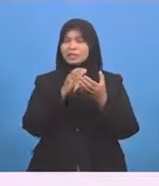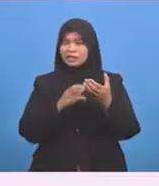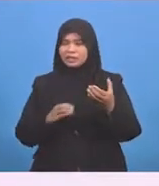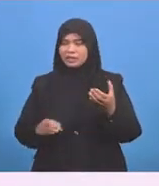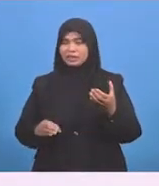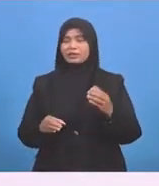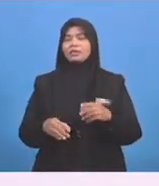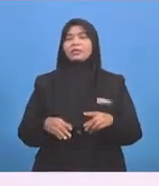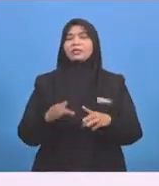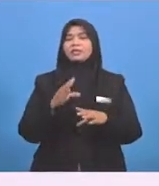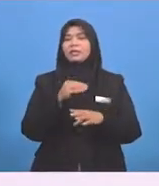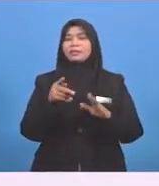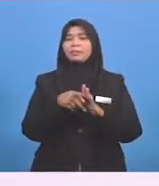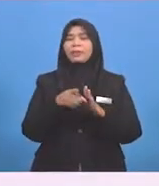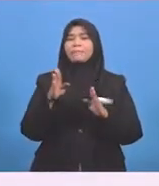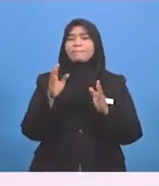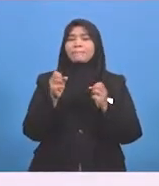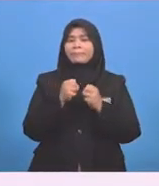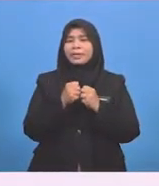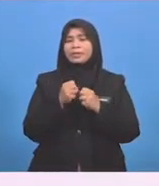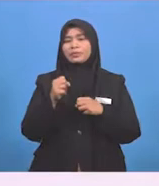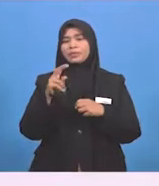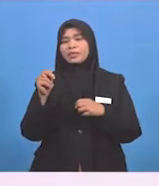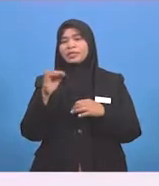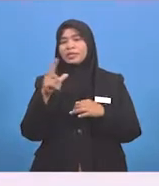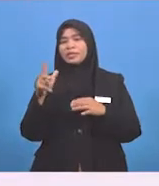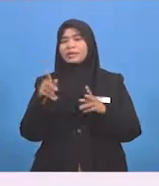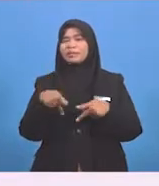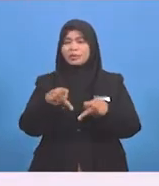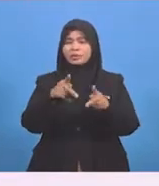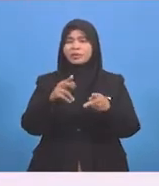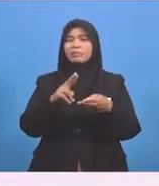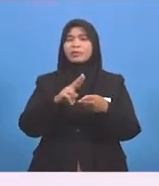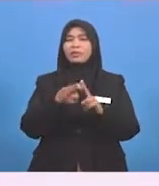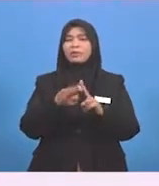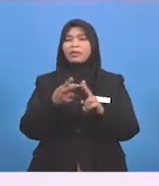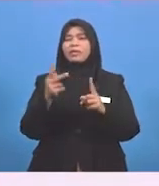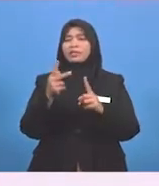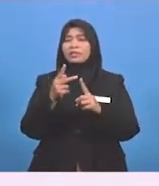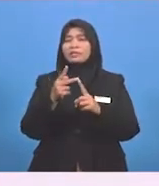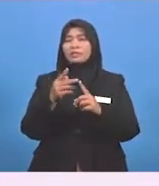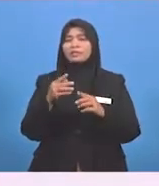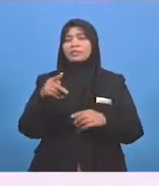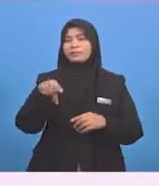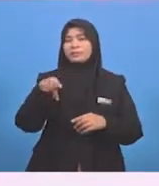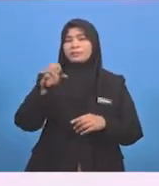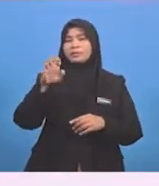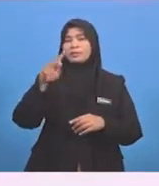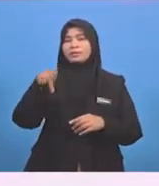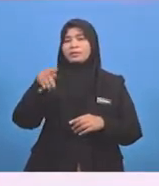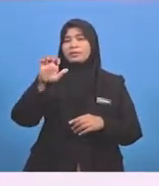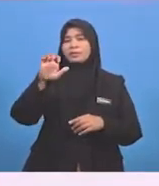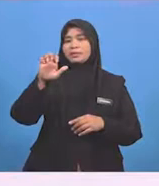Manakala, pembekuan adalah proses perubahan fasa cecair ke fasa pepejal.